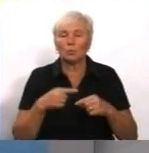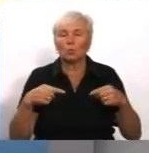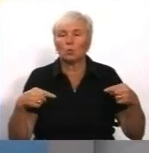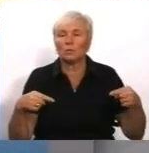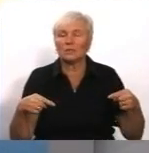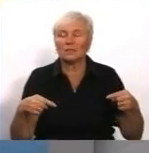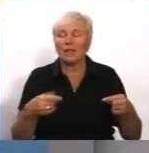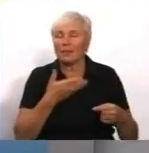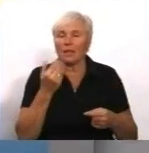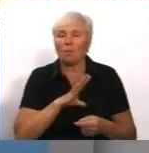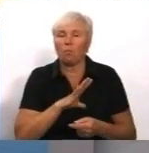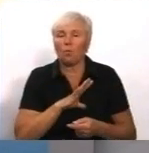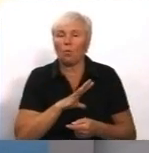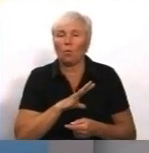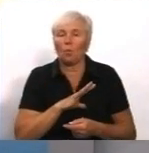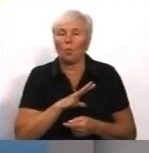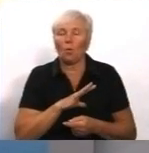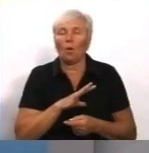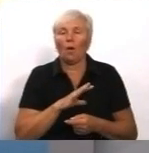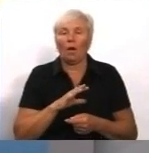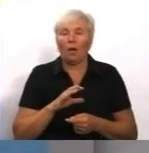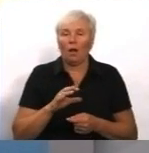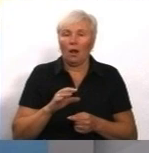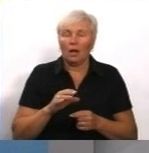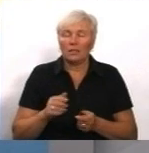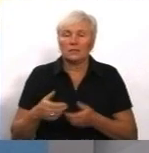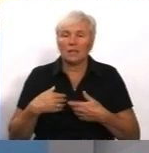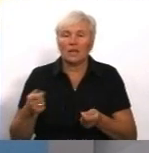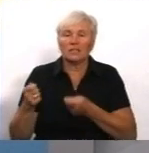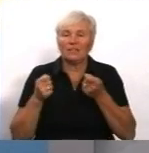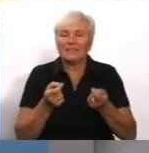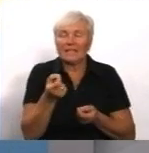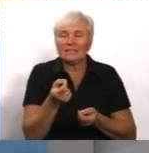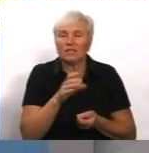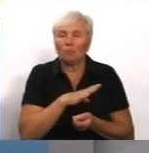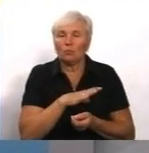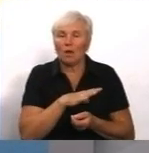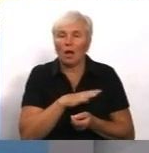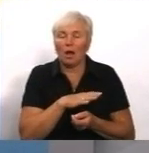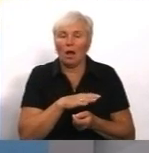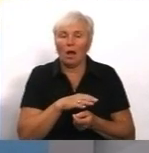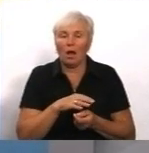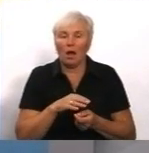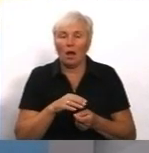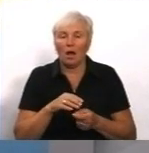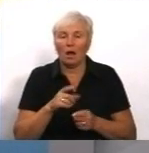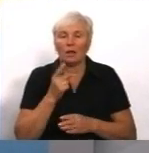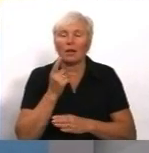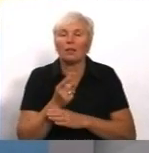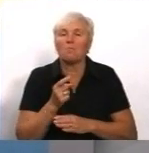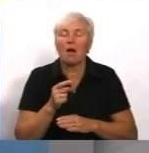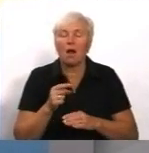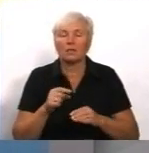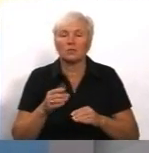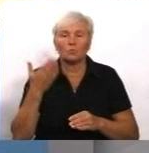хоча на томати в нас вже була, на завезення насіння була рекламація. У нас, до речі, ми тільки в минулому